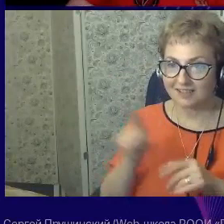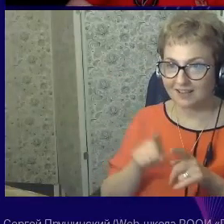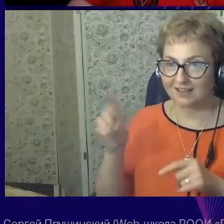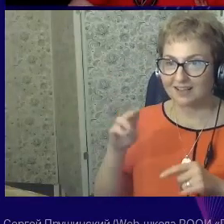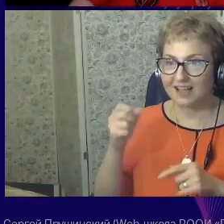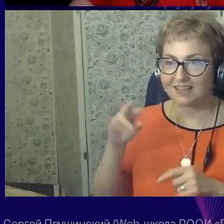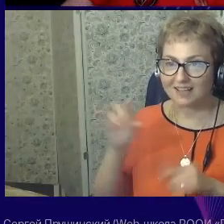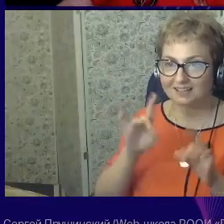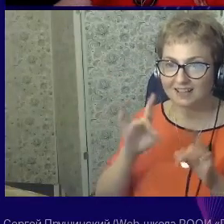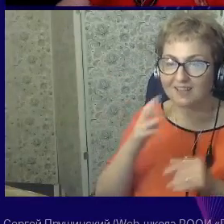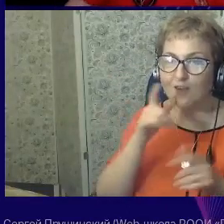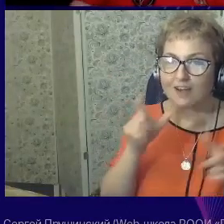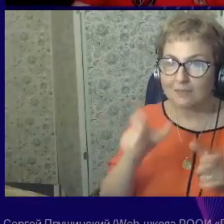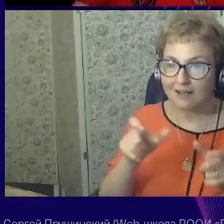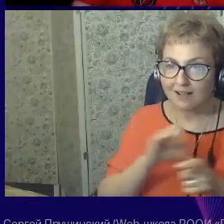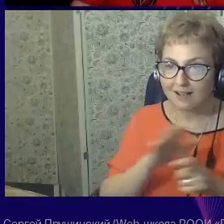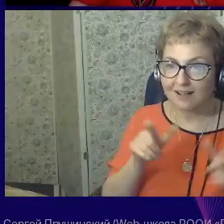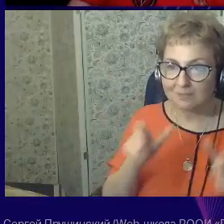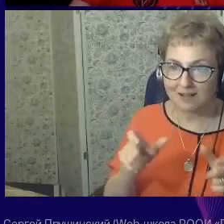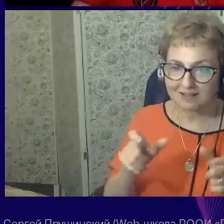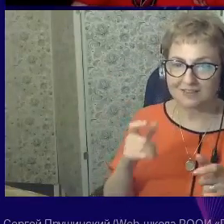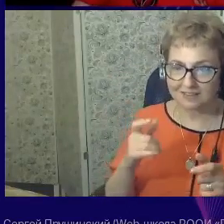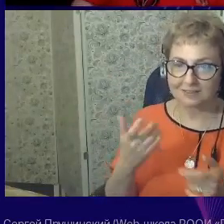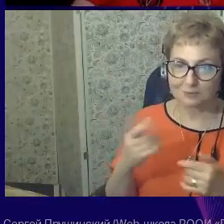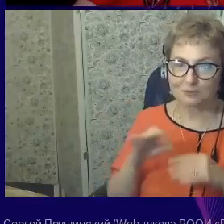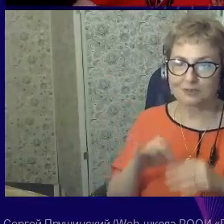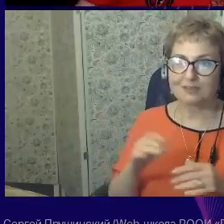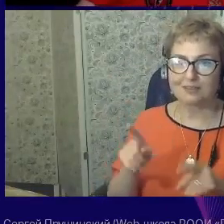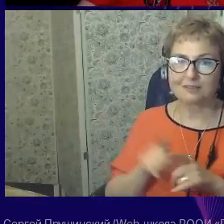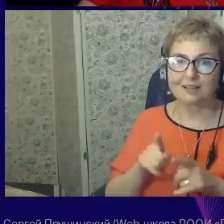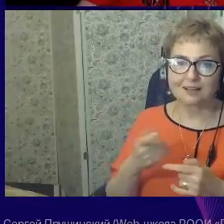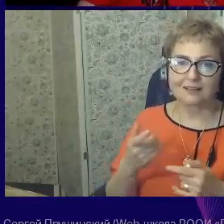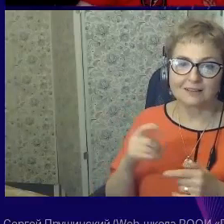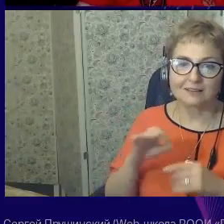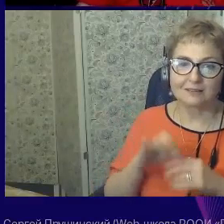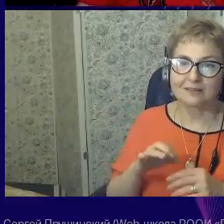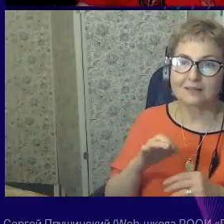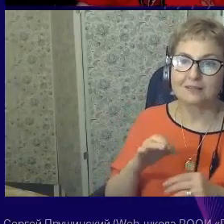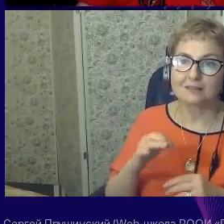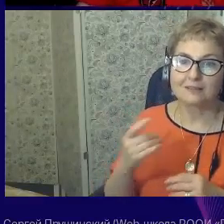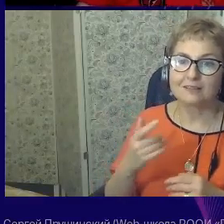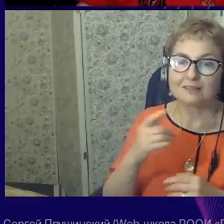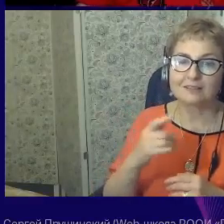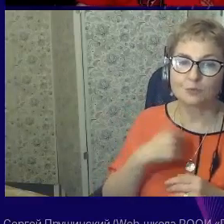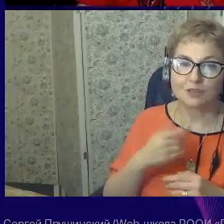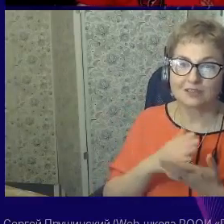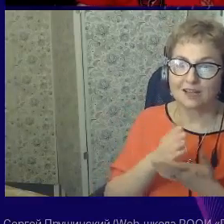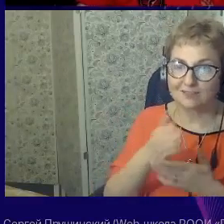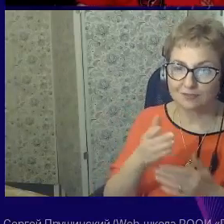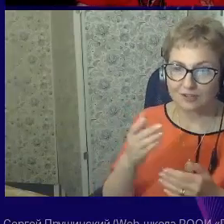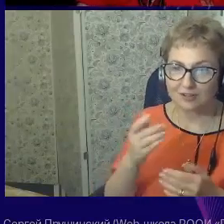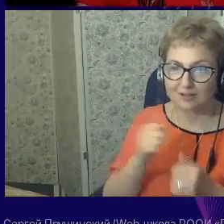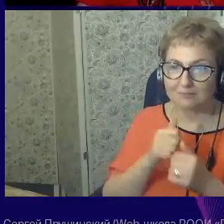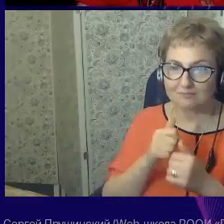Татьяна, пандемия сыграла свою роль. И я тоже говорю, что ориентировщики у нас довольно